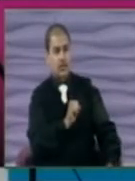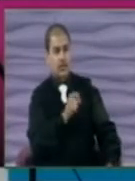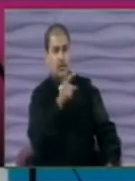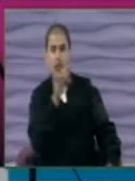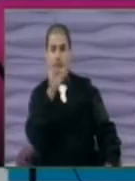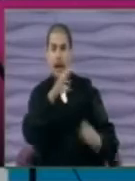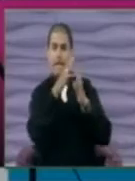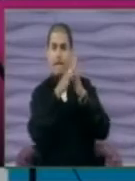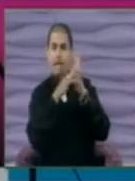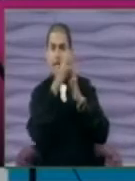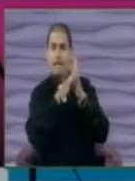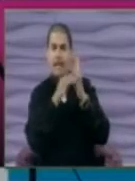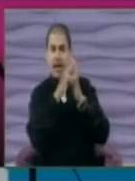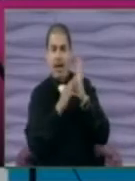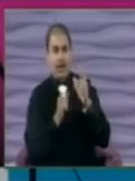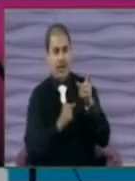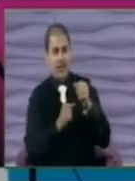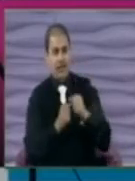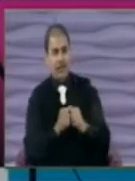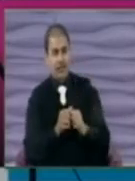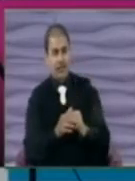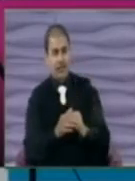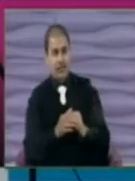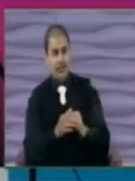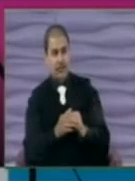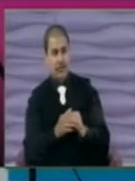هاي الصورة صورت نفسي في البتراء.